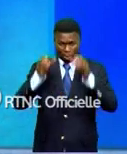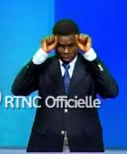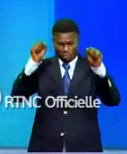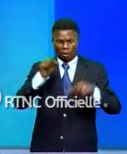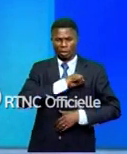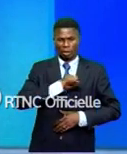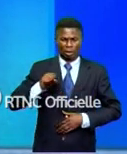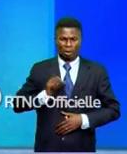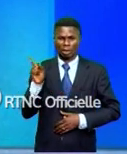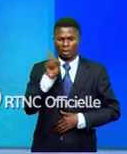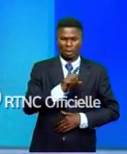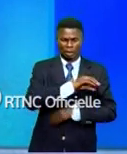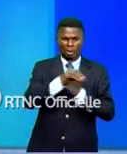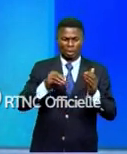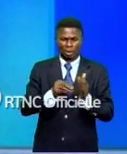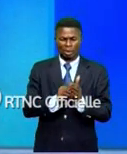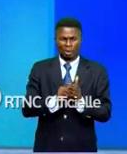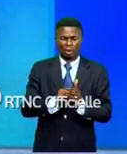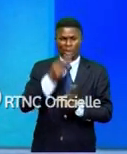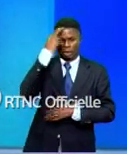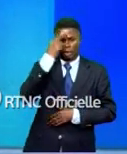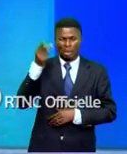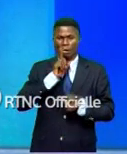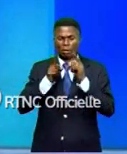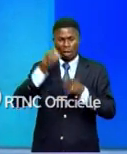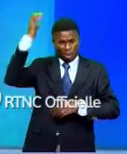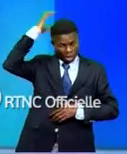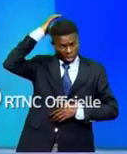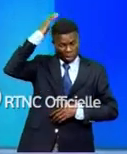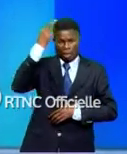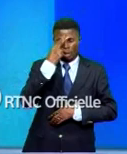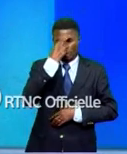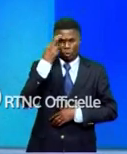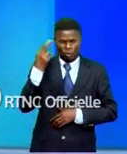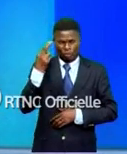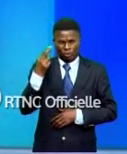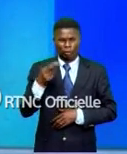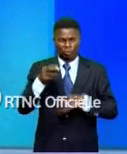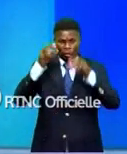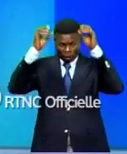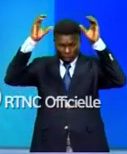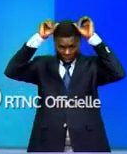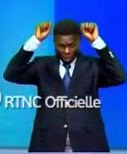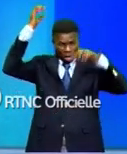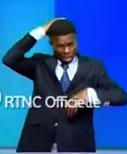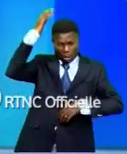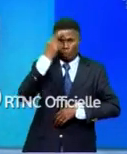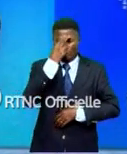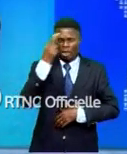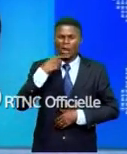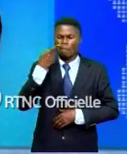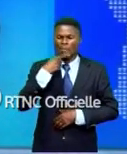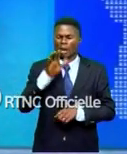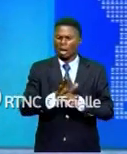Sénat s'est rendu au centre Lindongé pour échanger avec le cardinal Fridolin Ambongo, Le prélat catholique a joué un rôle important dans